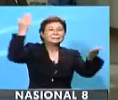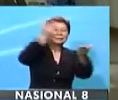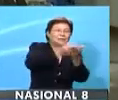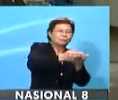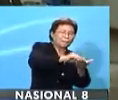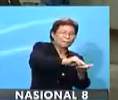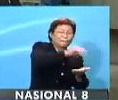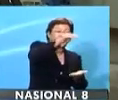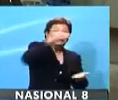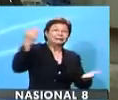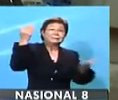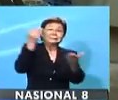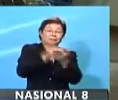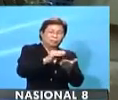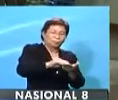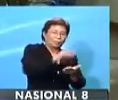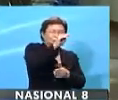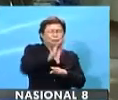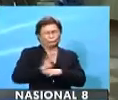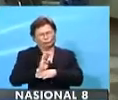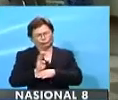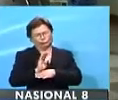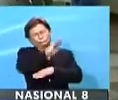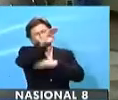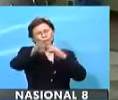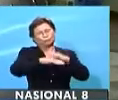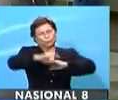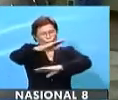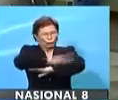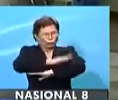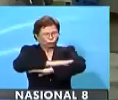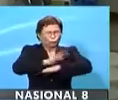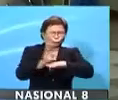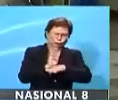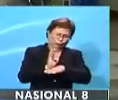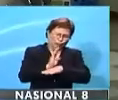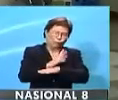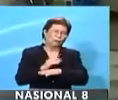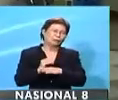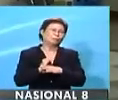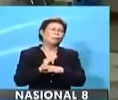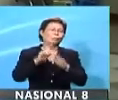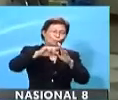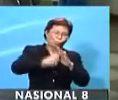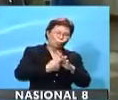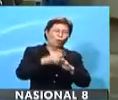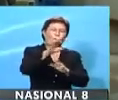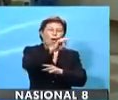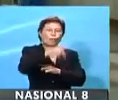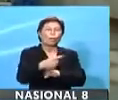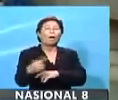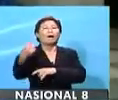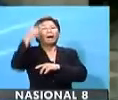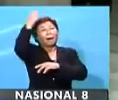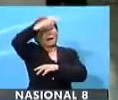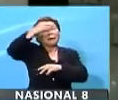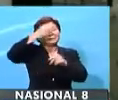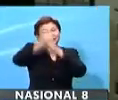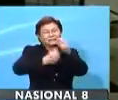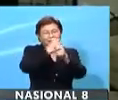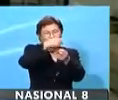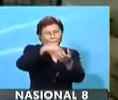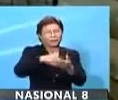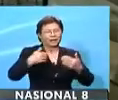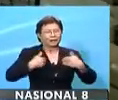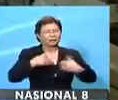penginapan masing-masing. Maka kesibukan untuk semua kaunter ini akan bermula dan bermulalah juga episod operasi haji pada tahun ini. Di sini